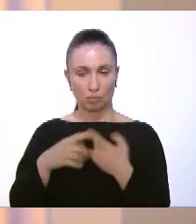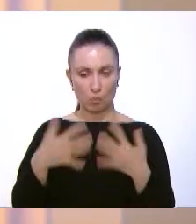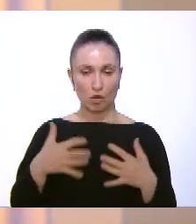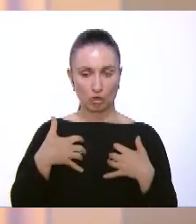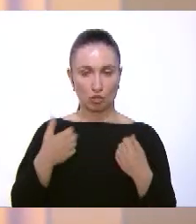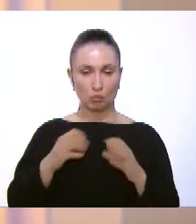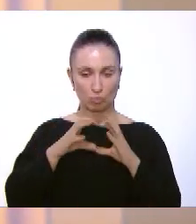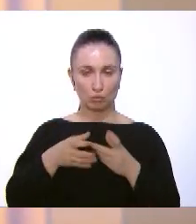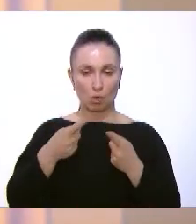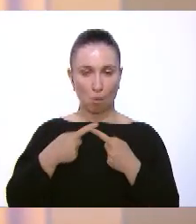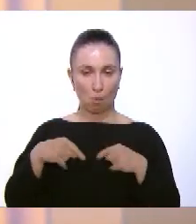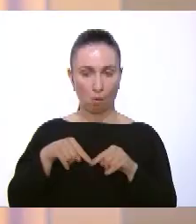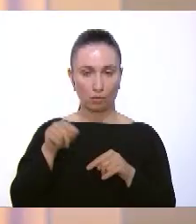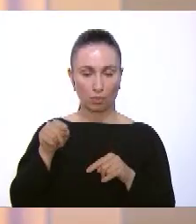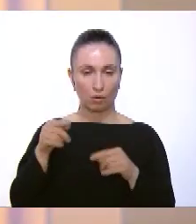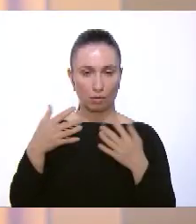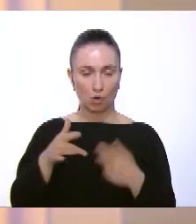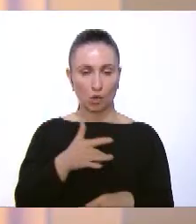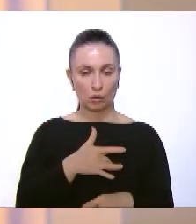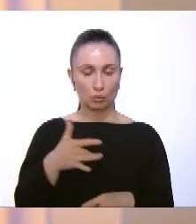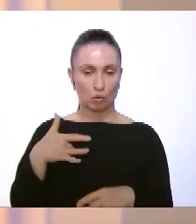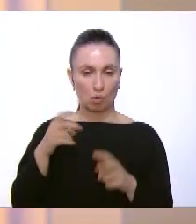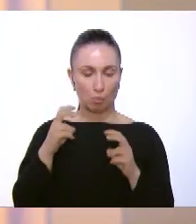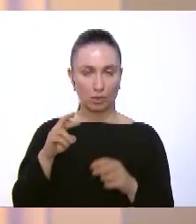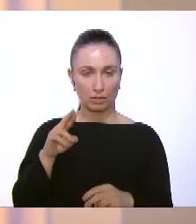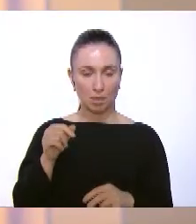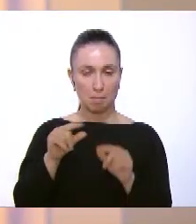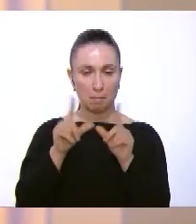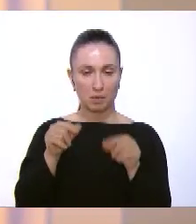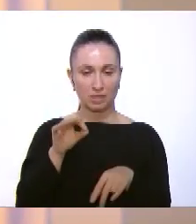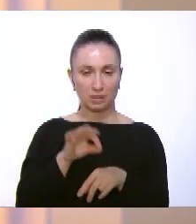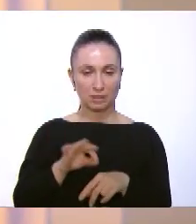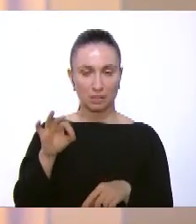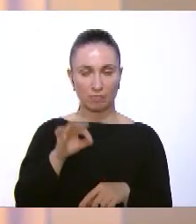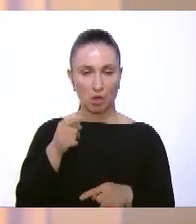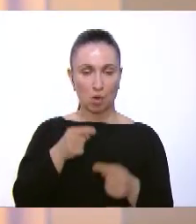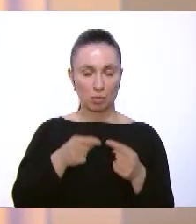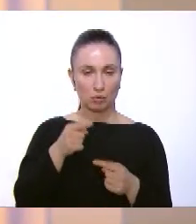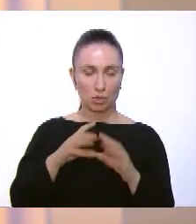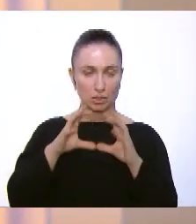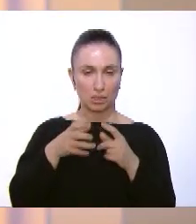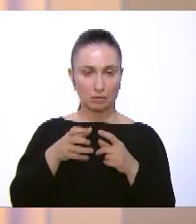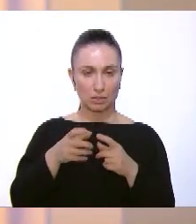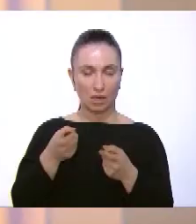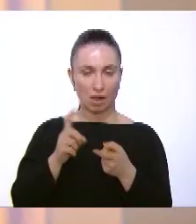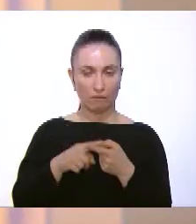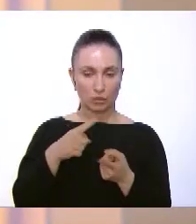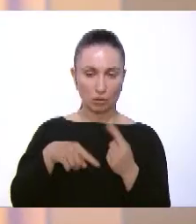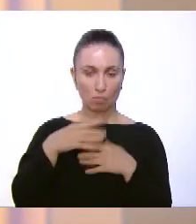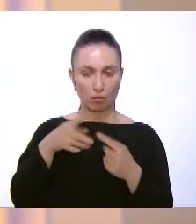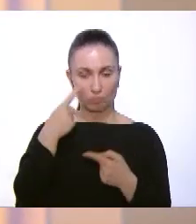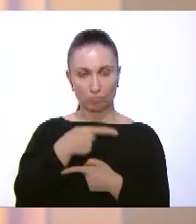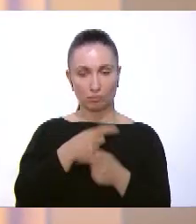ჯანდაცვის მსოფლიო ორგანიზაციამ და ტუბერკულოზთან და ფილტვის დაავადებებთან ბრძოლის საერთაშორისო კავშირმა